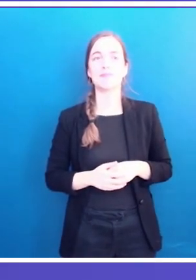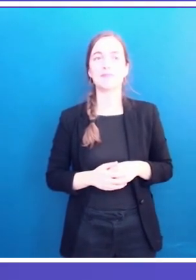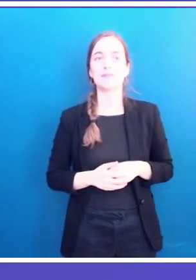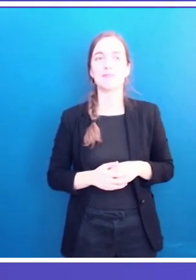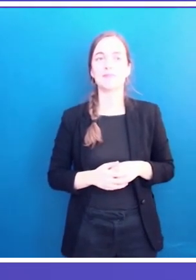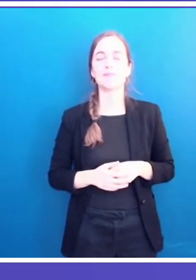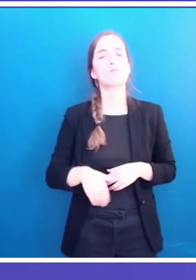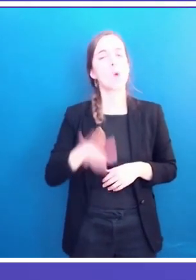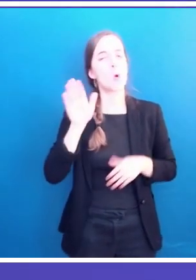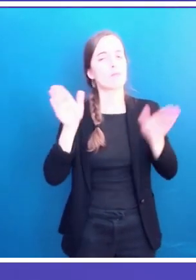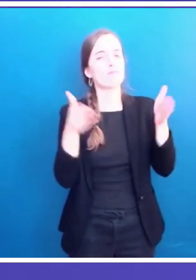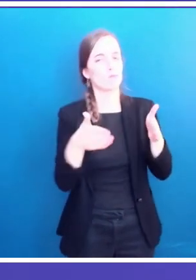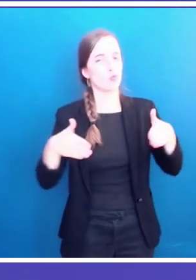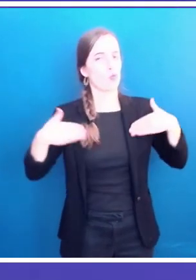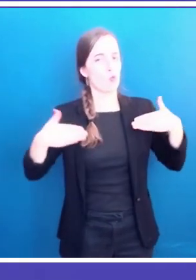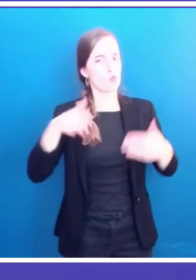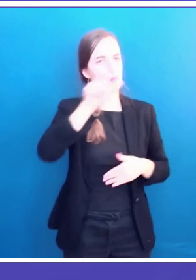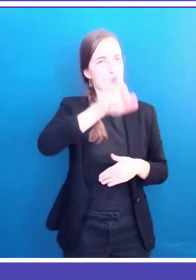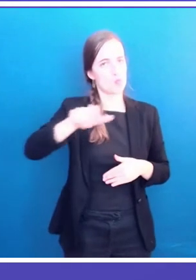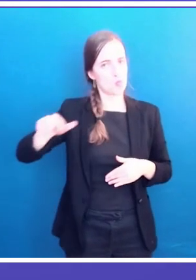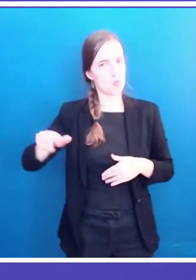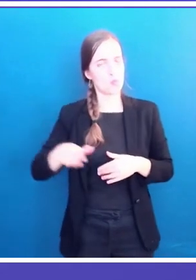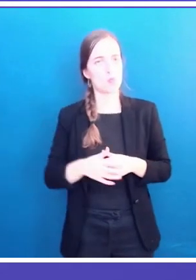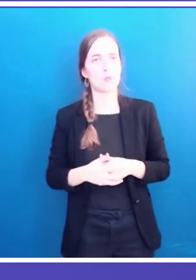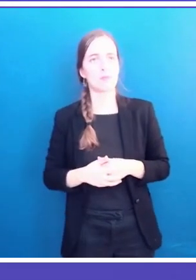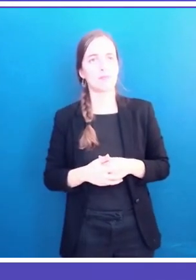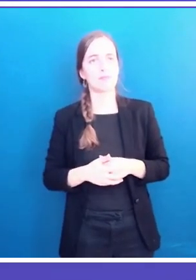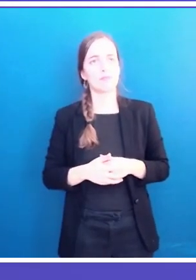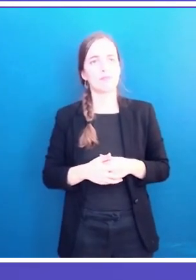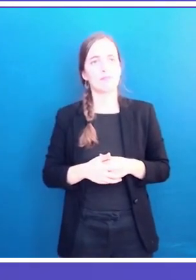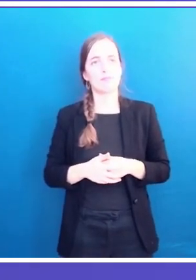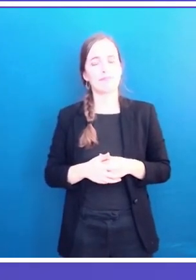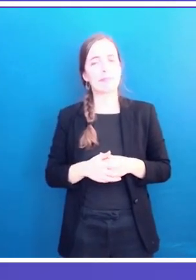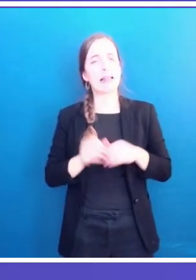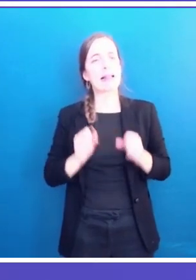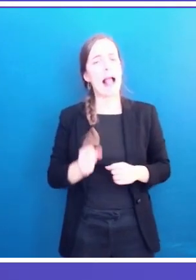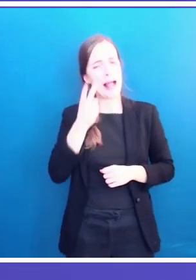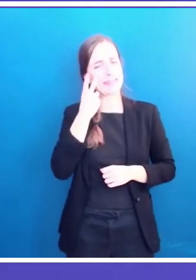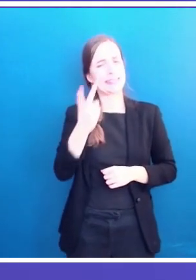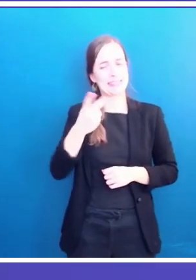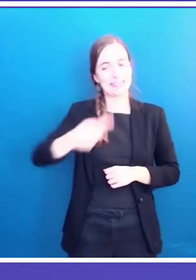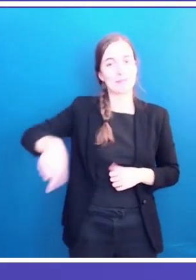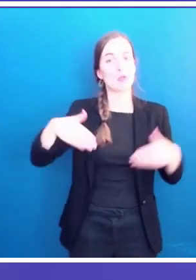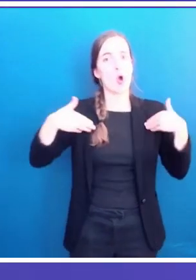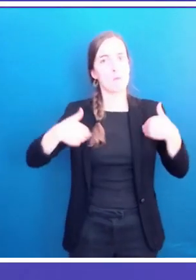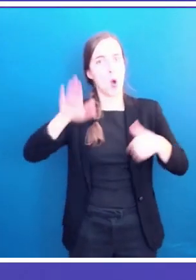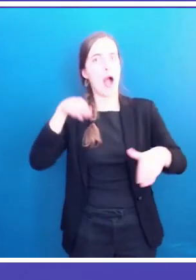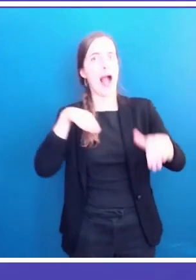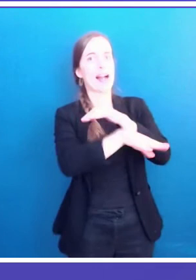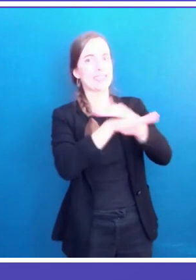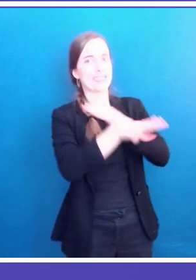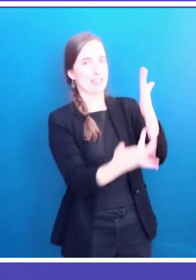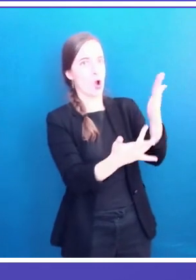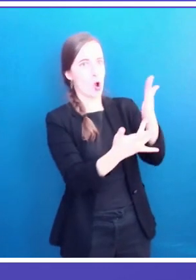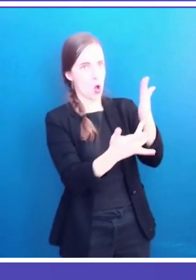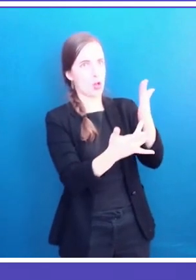أن يكون ممكنا مع الشباب. الشباب يمكنهم بطريقة أسهل أن يصلوا إلى